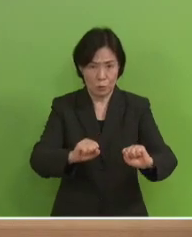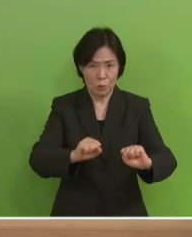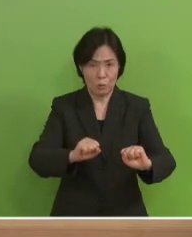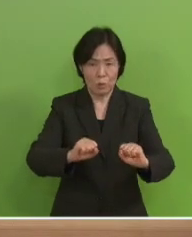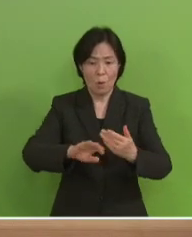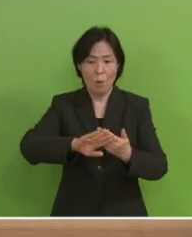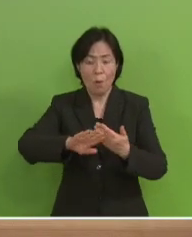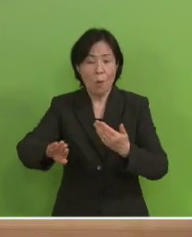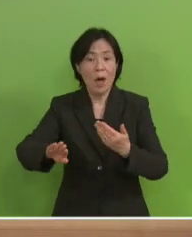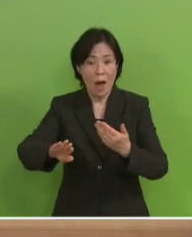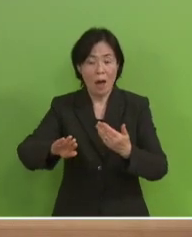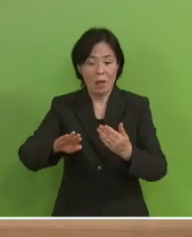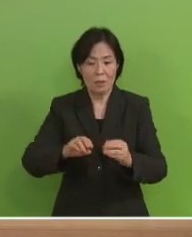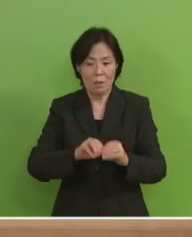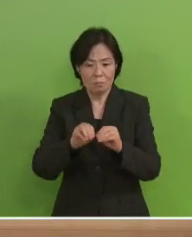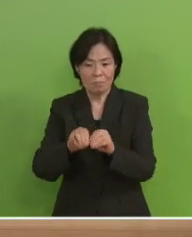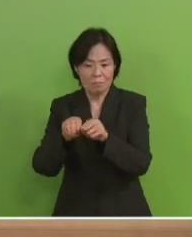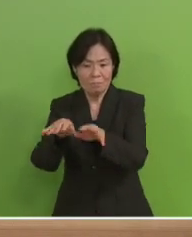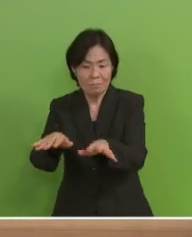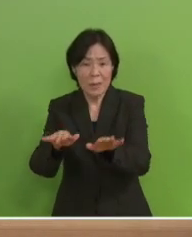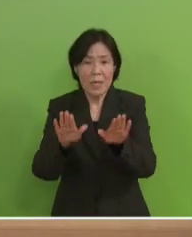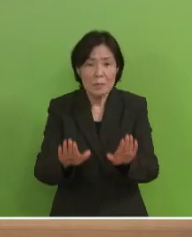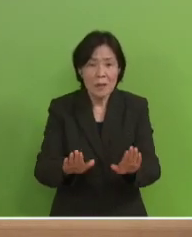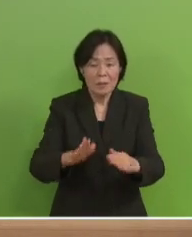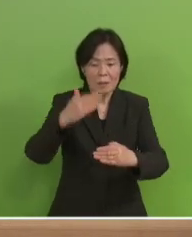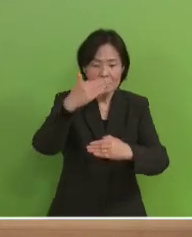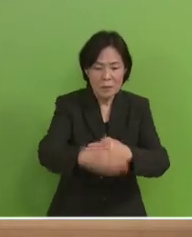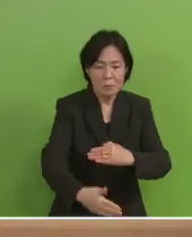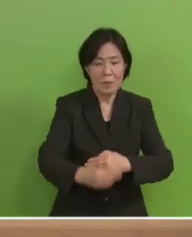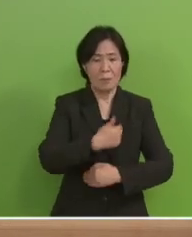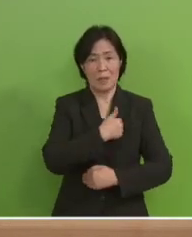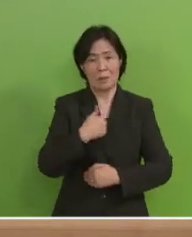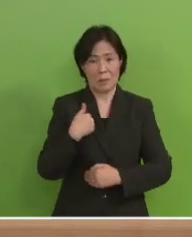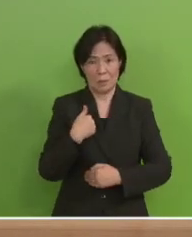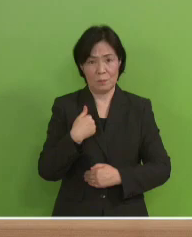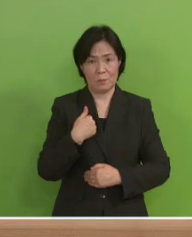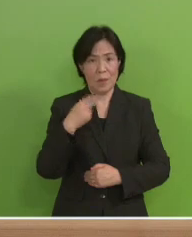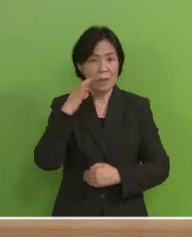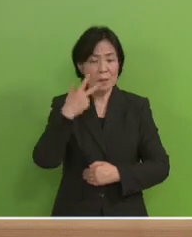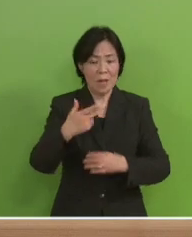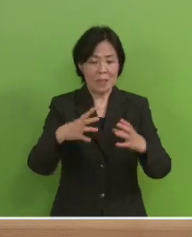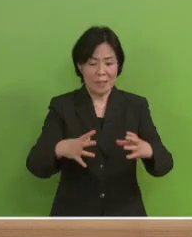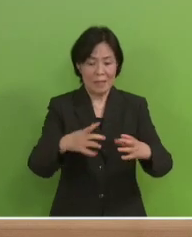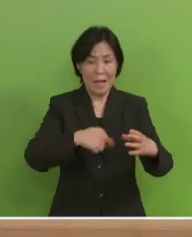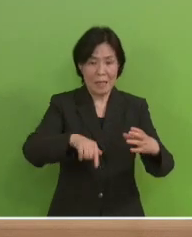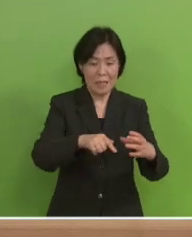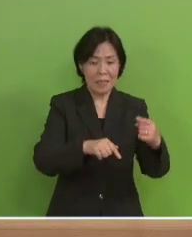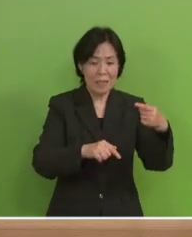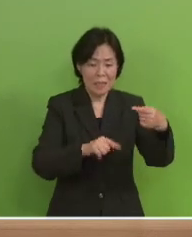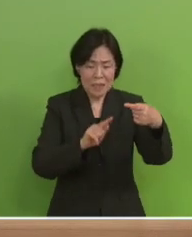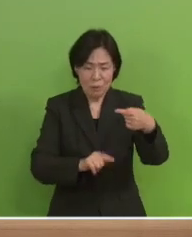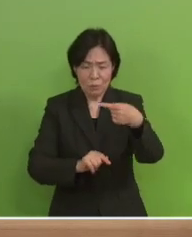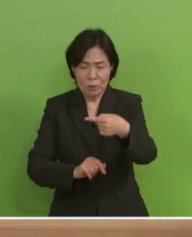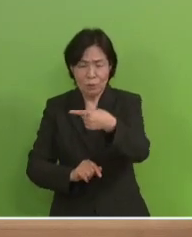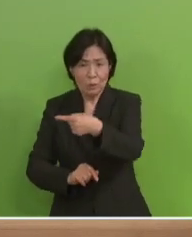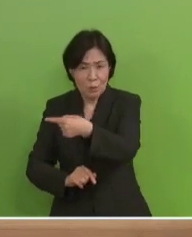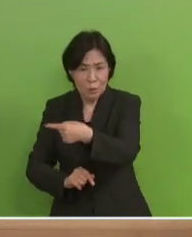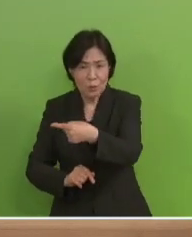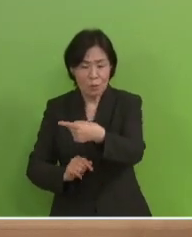感染拡大も今の段階だったら抑えられますそして松山市内においても一つ一つ一つ一つを